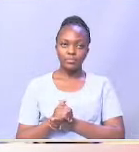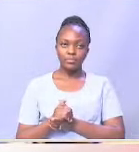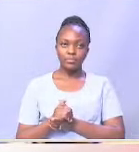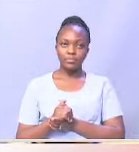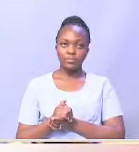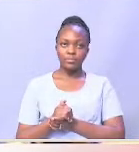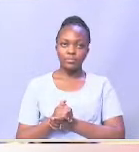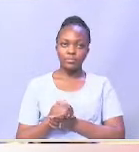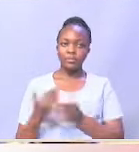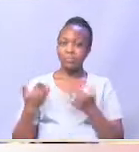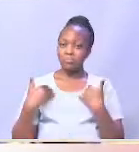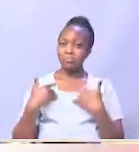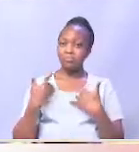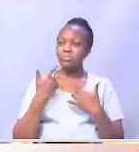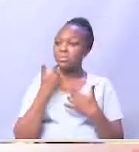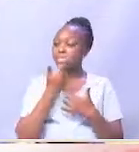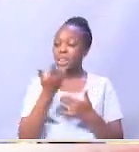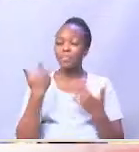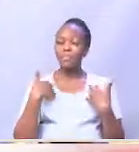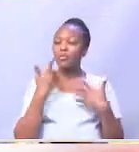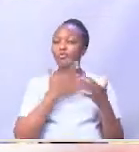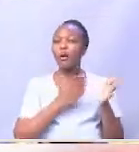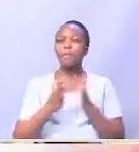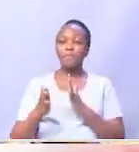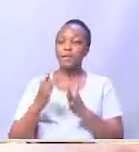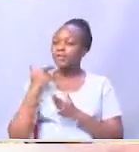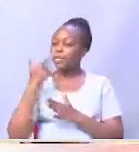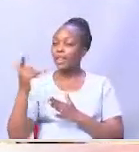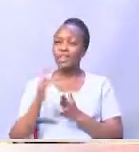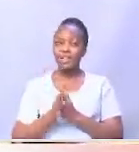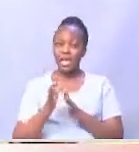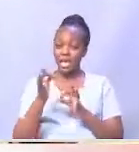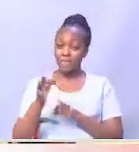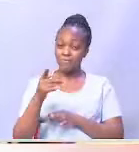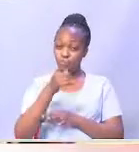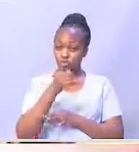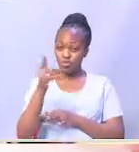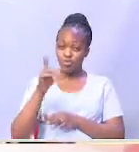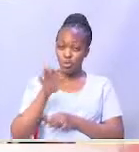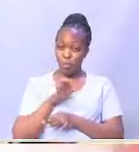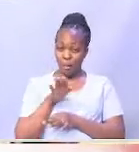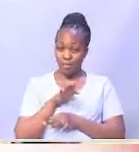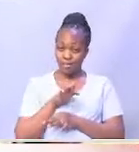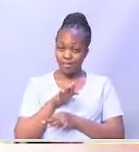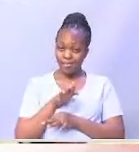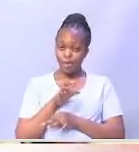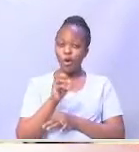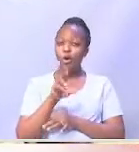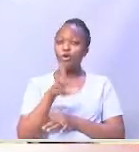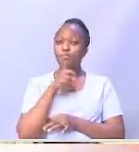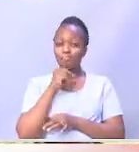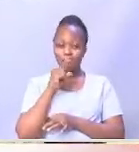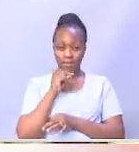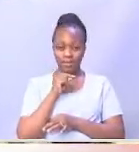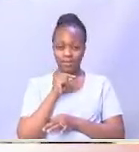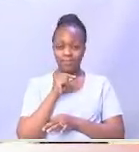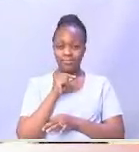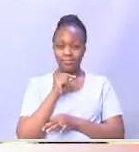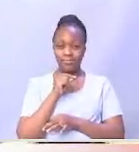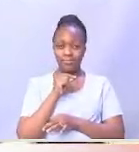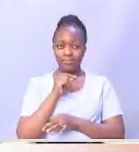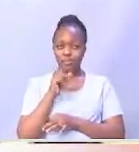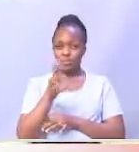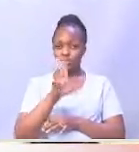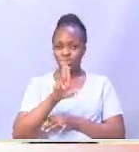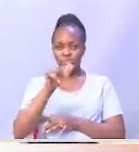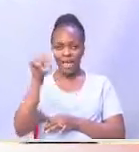Muta mwambia hivyo. Na kama wewe ni mwanamke ama mwanaume, jaribu usitumie watoto